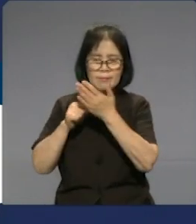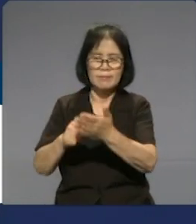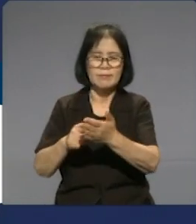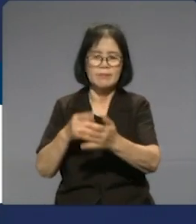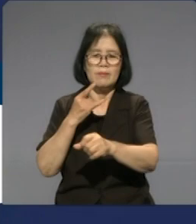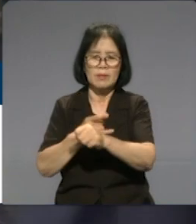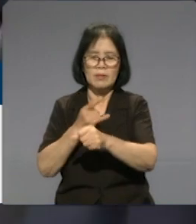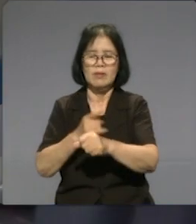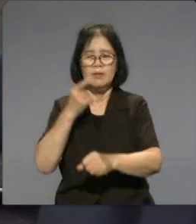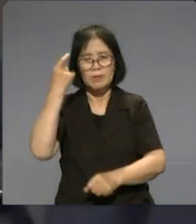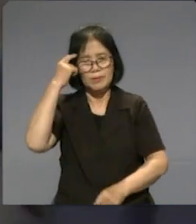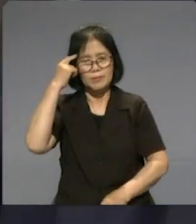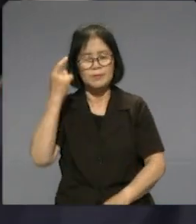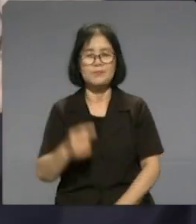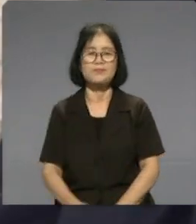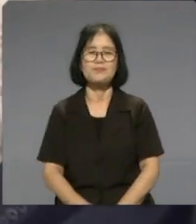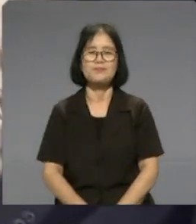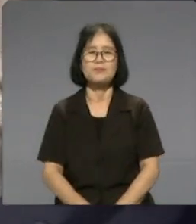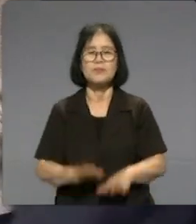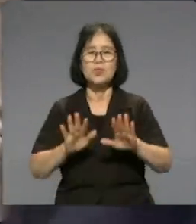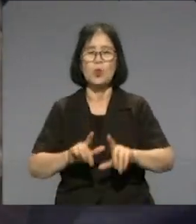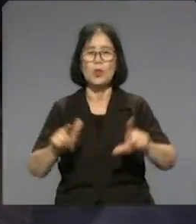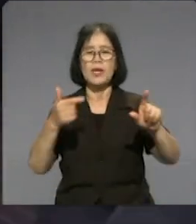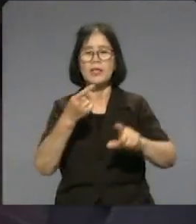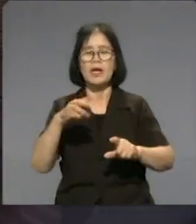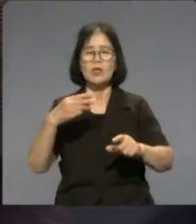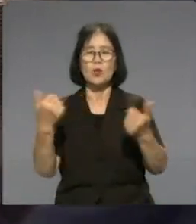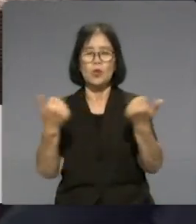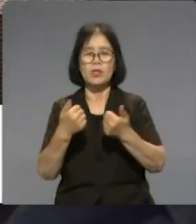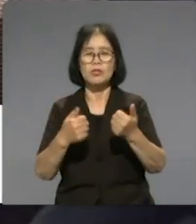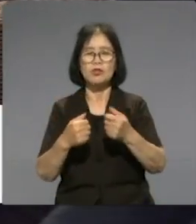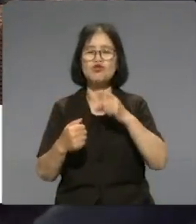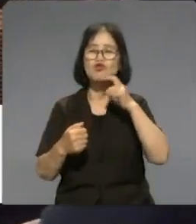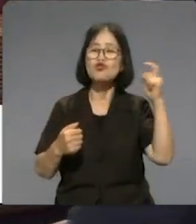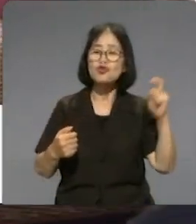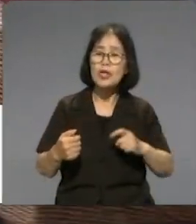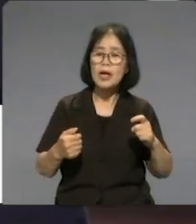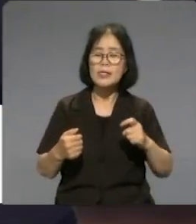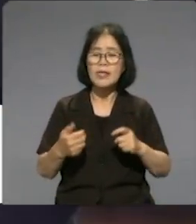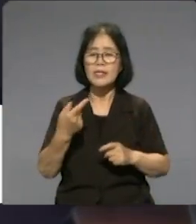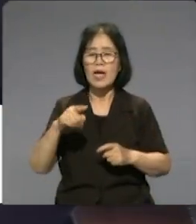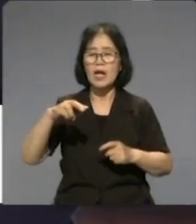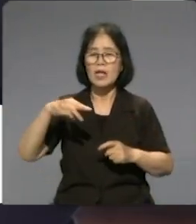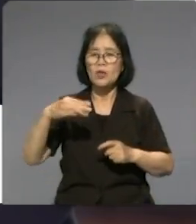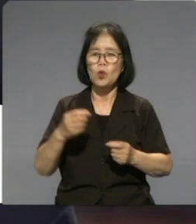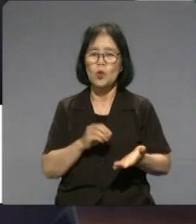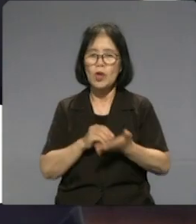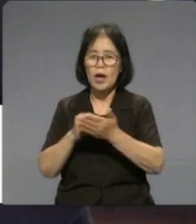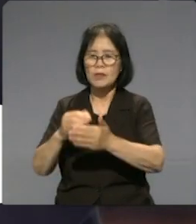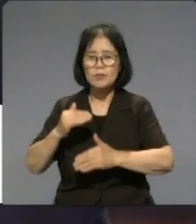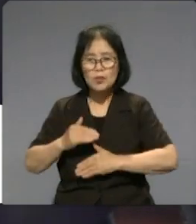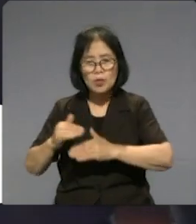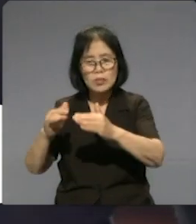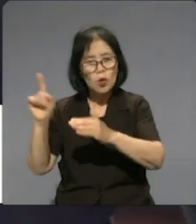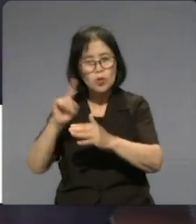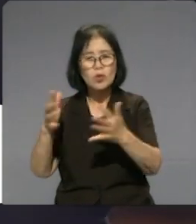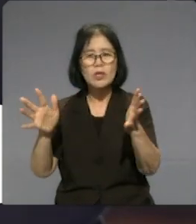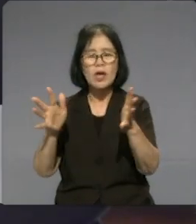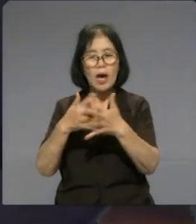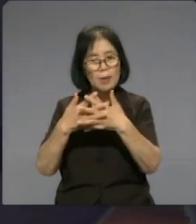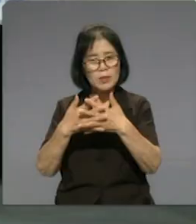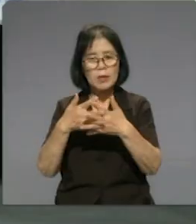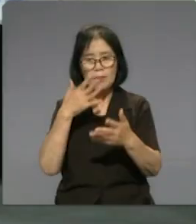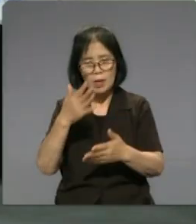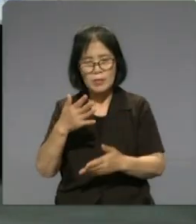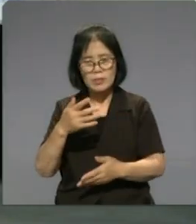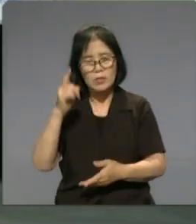한다는 생각입니다. 올해 나토 회의에선 우크라이나의 나토 가입 절차가 어떤 수위로 합의될지가